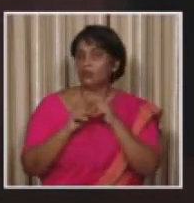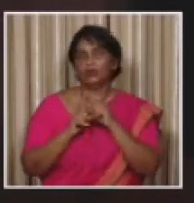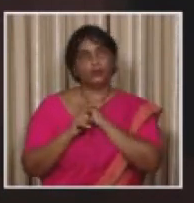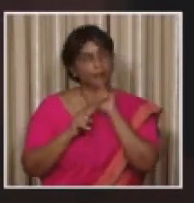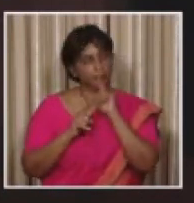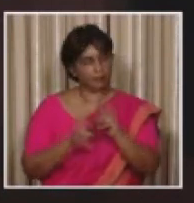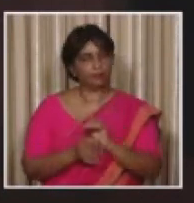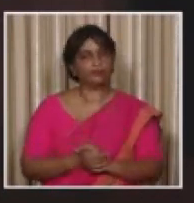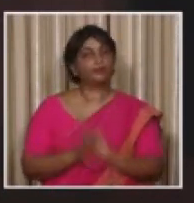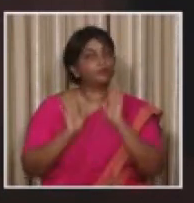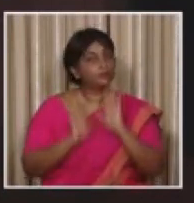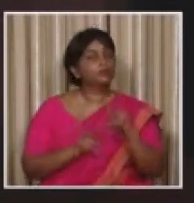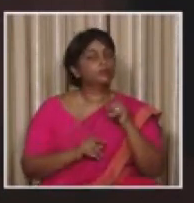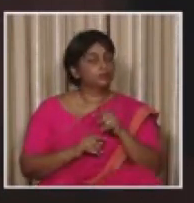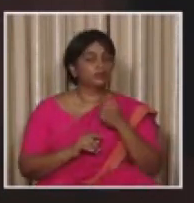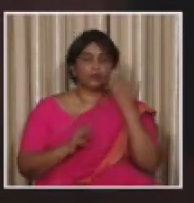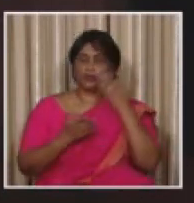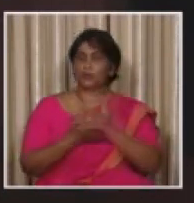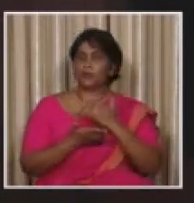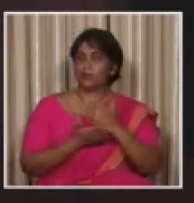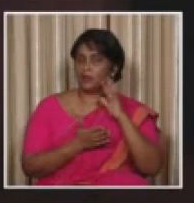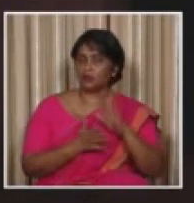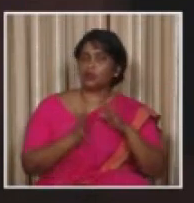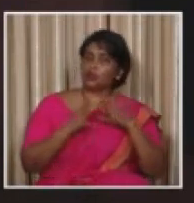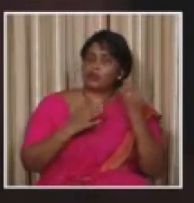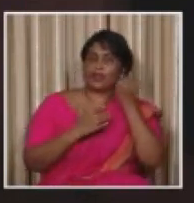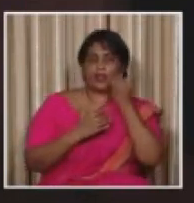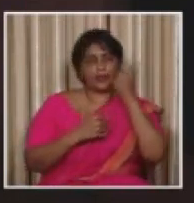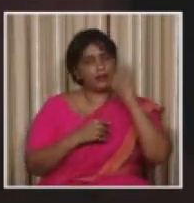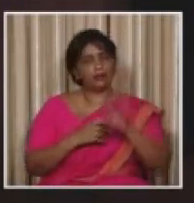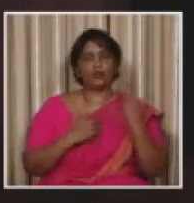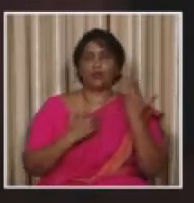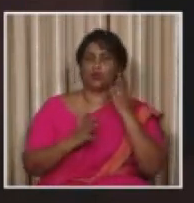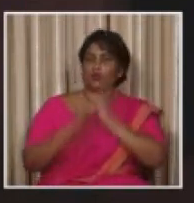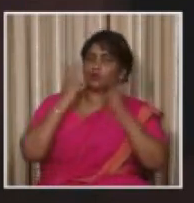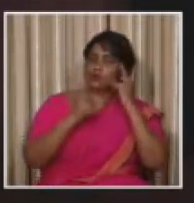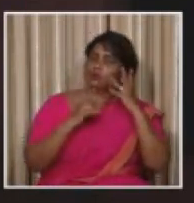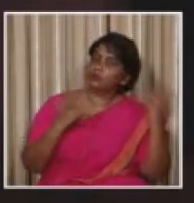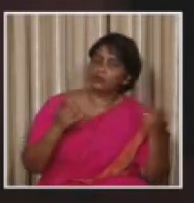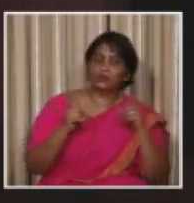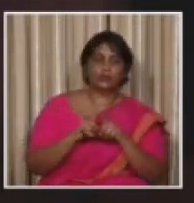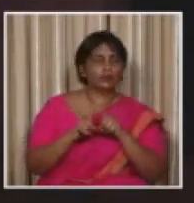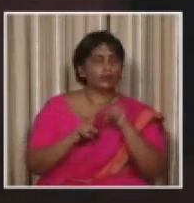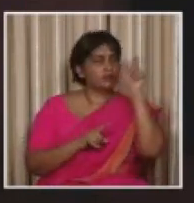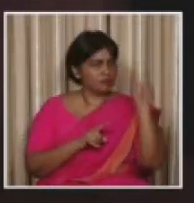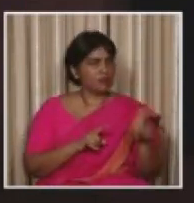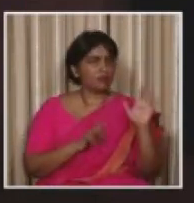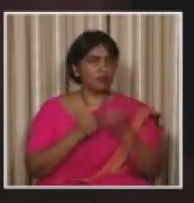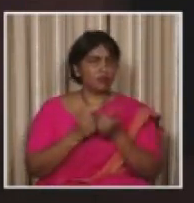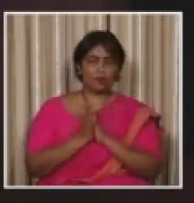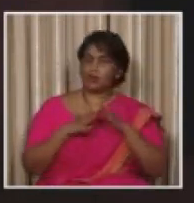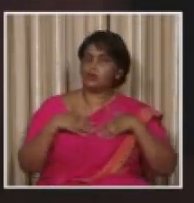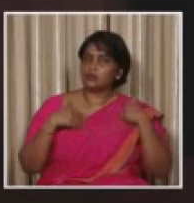යොමු කරා. ඉතින් හැබැයි එහිදී අපිට වෙන බාධකයේ තමයි ඕනෑම රෝගියෙක් වෙන්නට පුළුවන්, ඕනෑම සංචාරකයෙක් වෙන්නට පුළුවන්. කෙනෙක් තමුන්ගේ